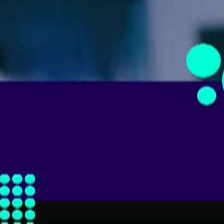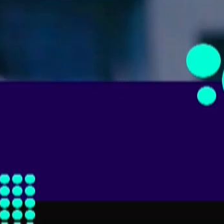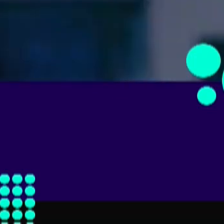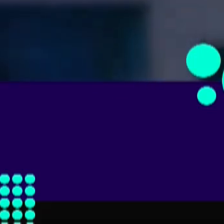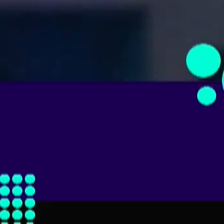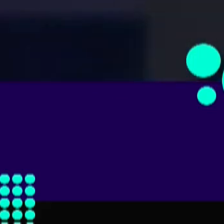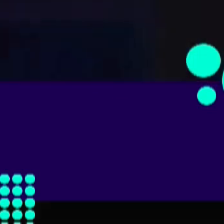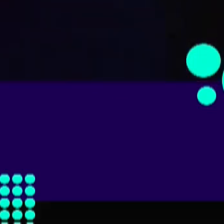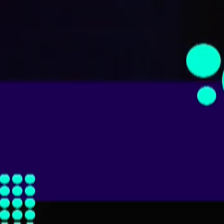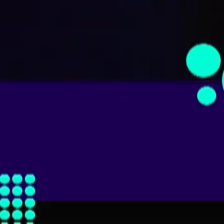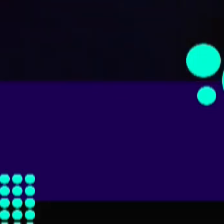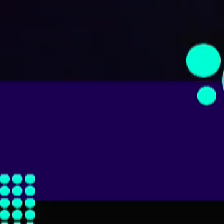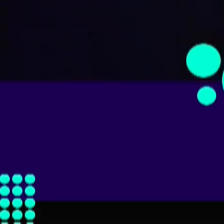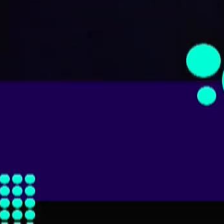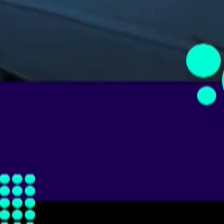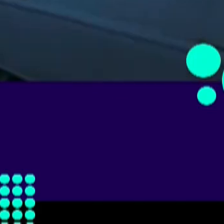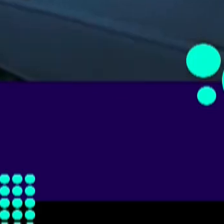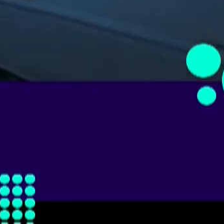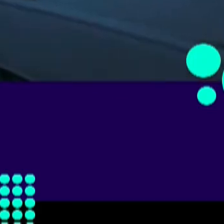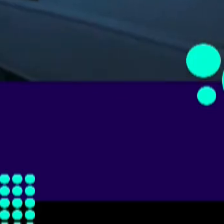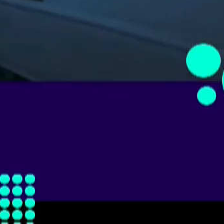오대수 씨, 오랜만에.